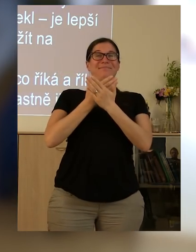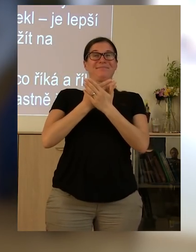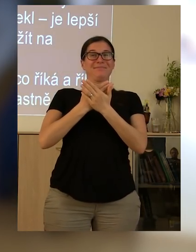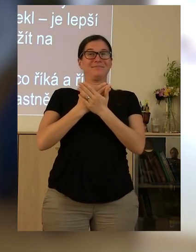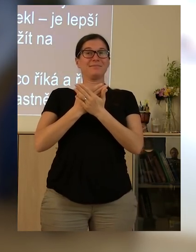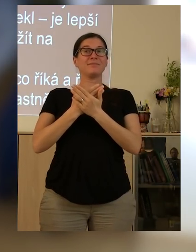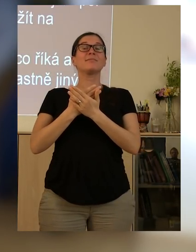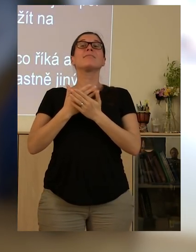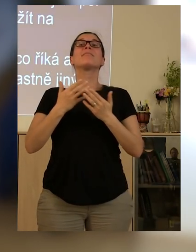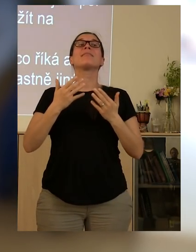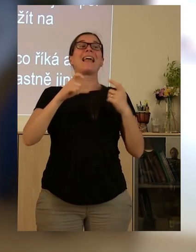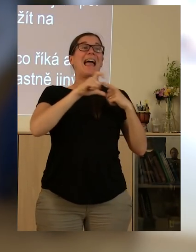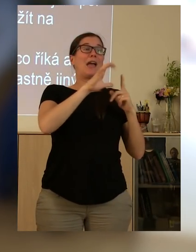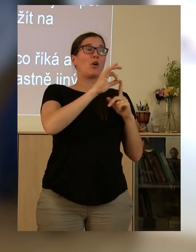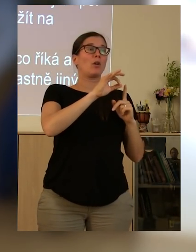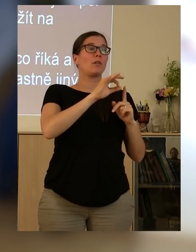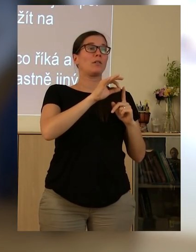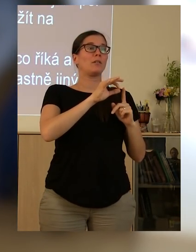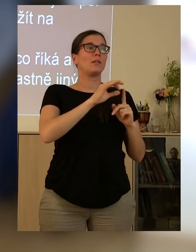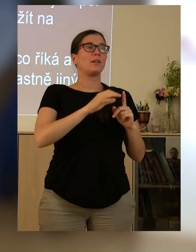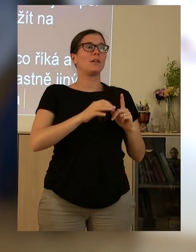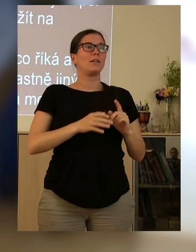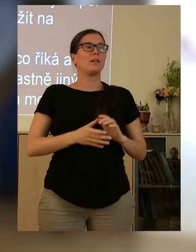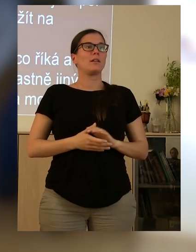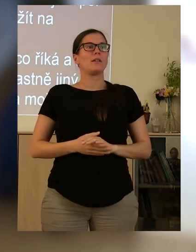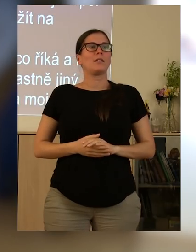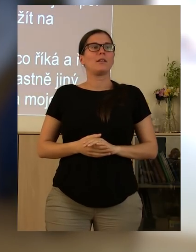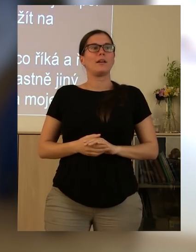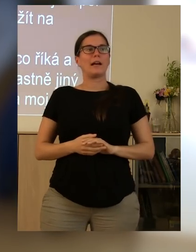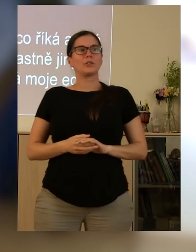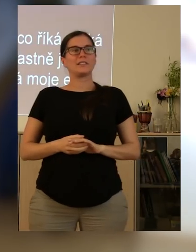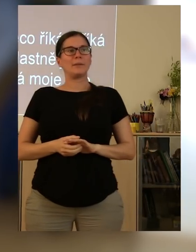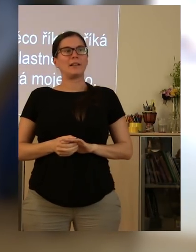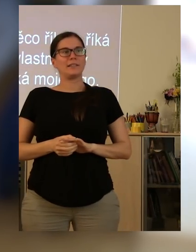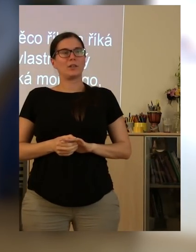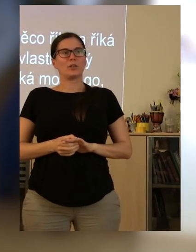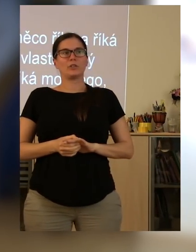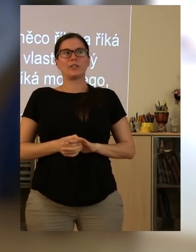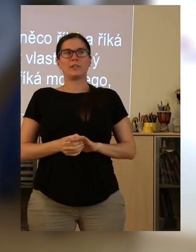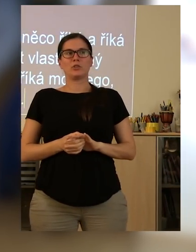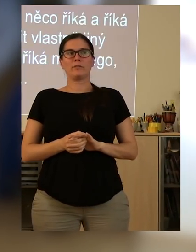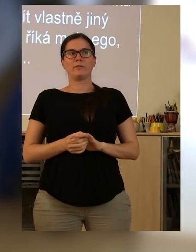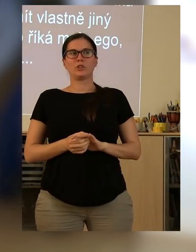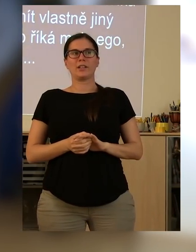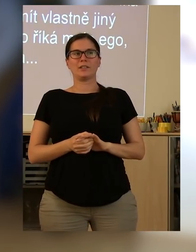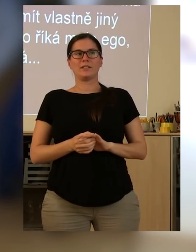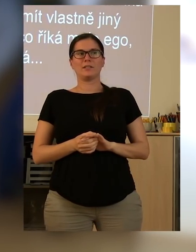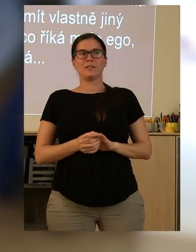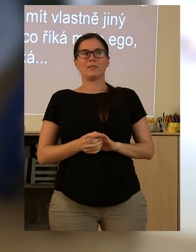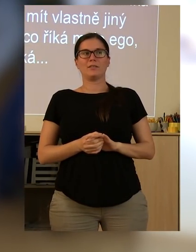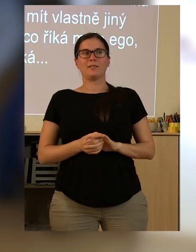ego, protože moje ego říká, je lepší žít na kolenou. A to znamená, jako, že ten život,